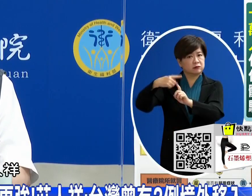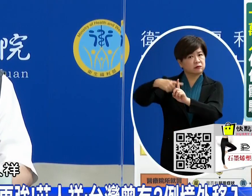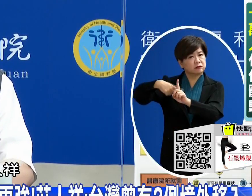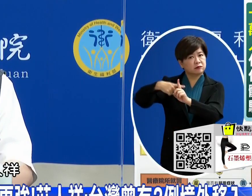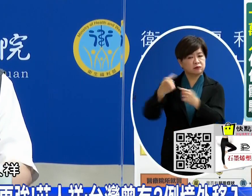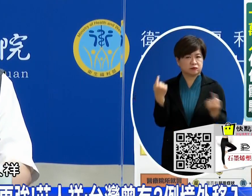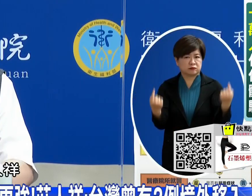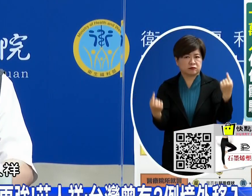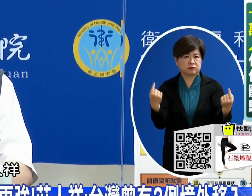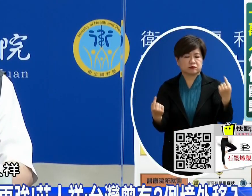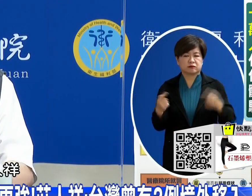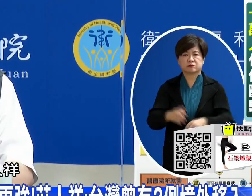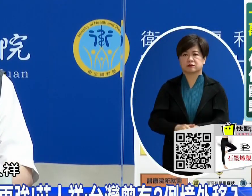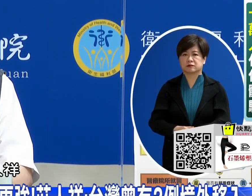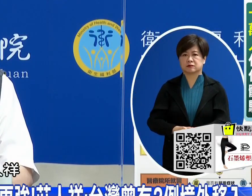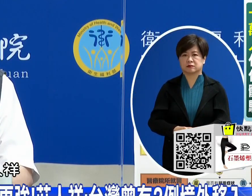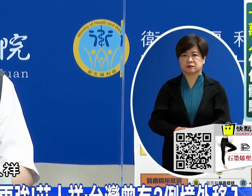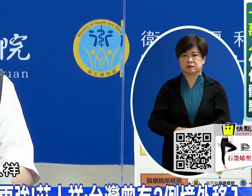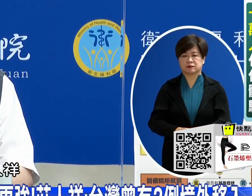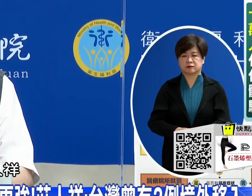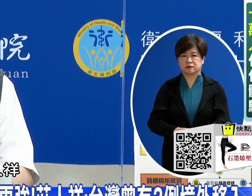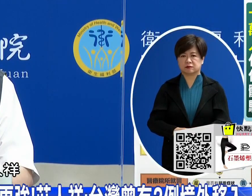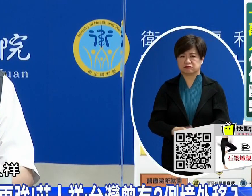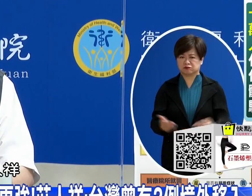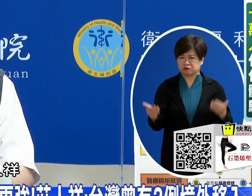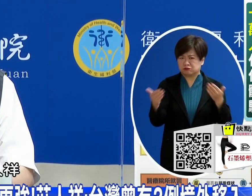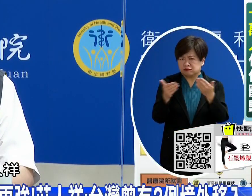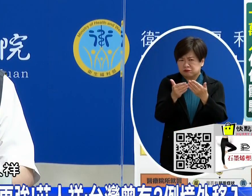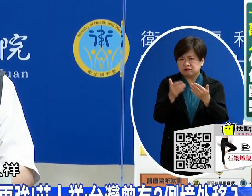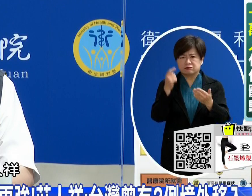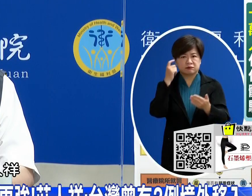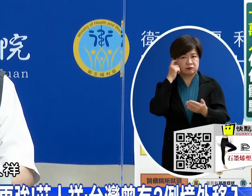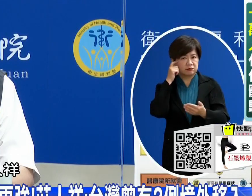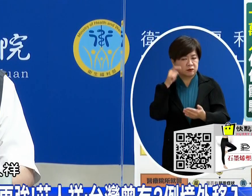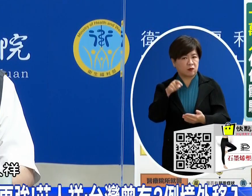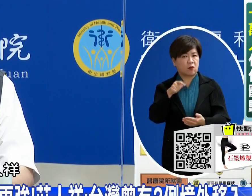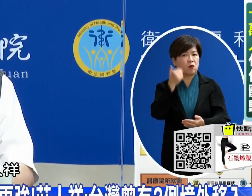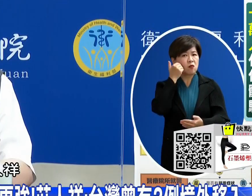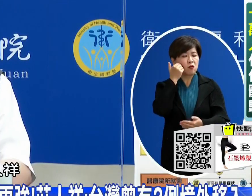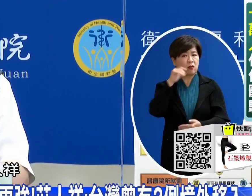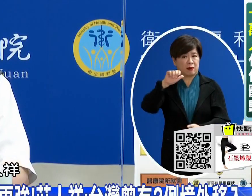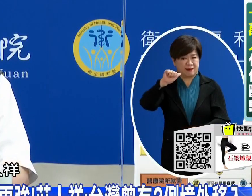比较了啊、哦，那他们看起来是说，如果是以